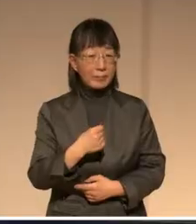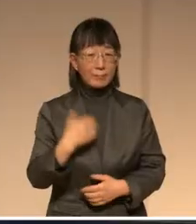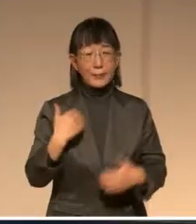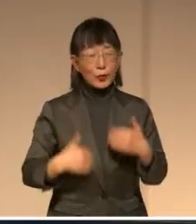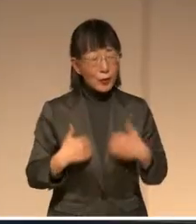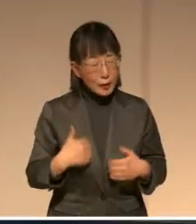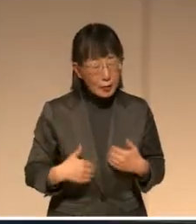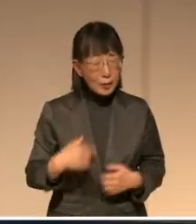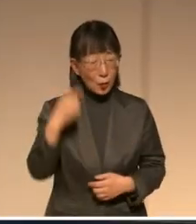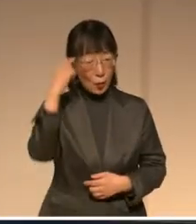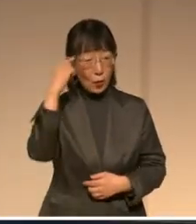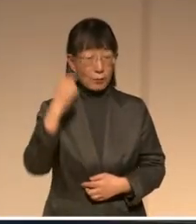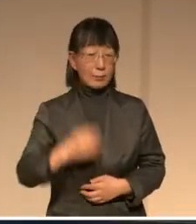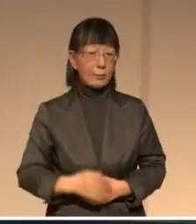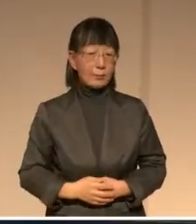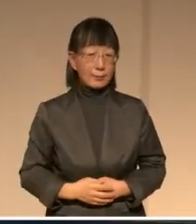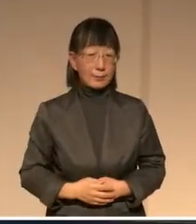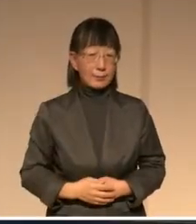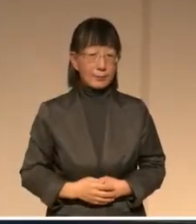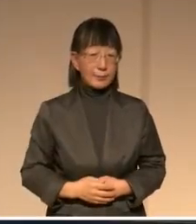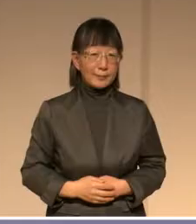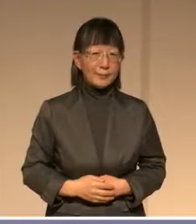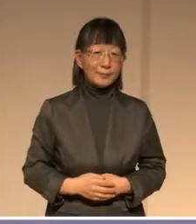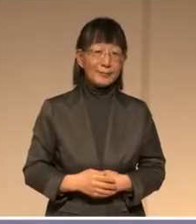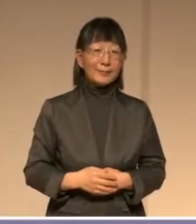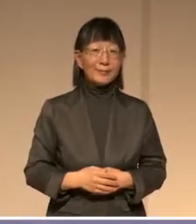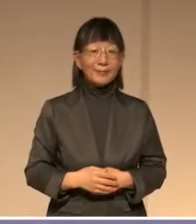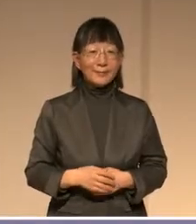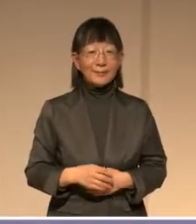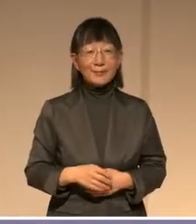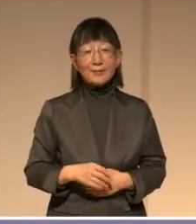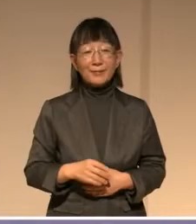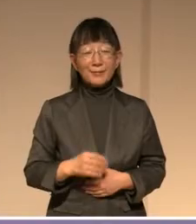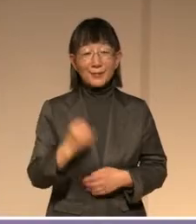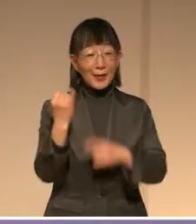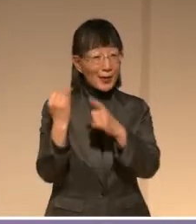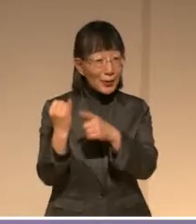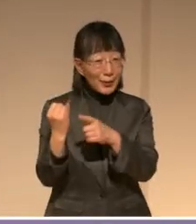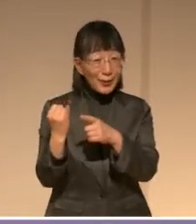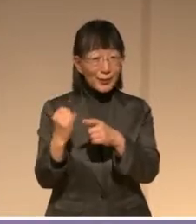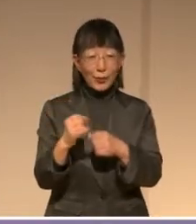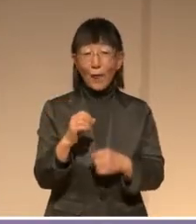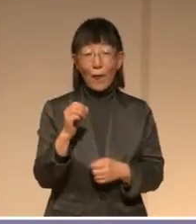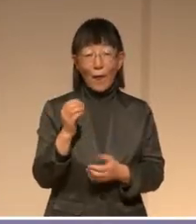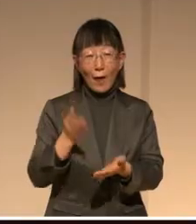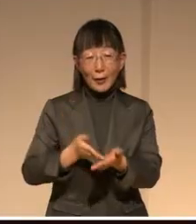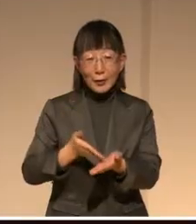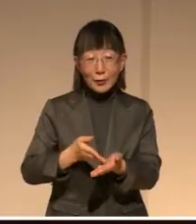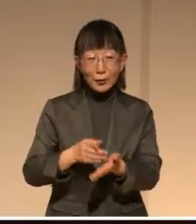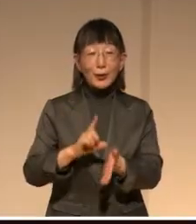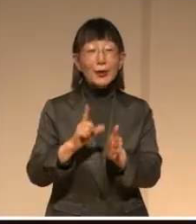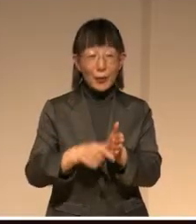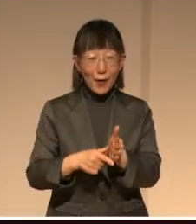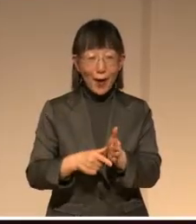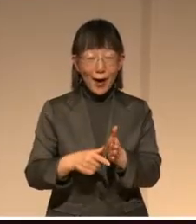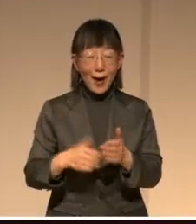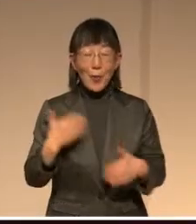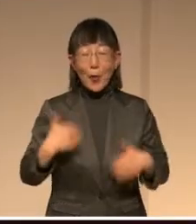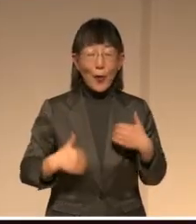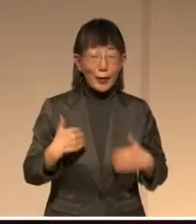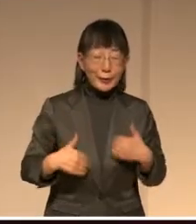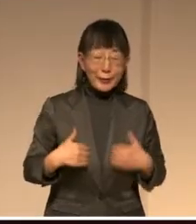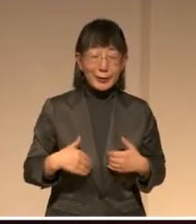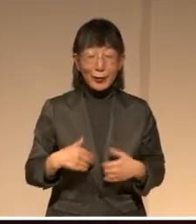心なしかもじもじさんって言わ坂リードさんの話が出ると聞いてそしてですねすごく驚いたんですけれど